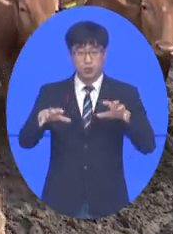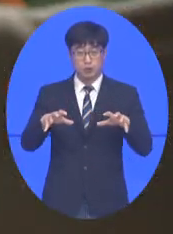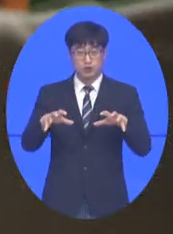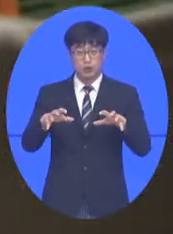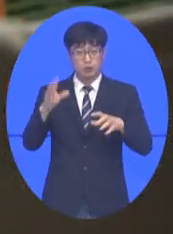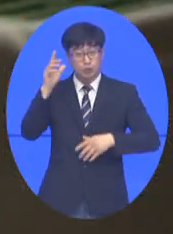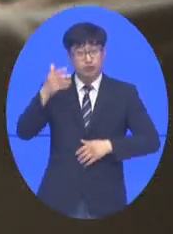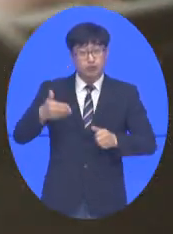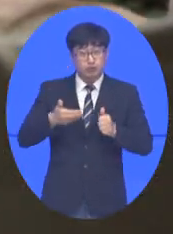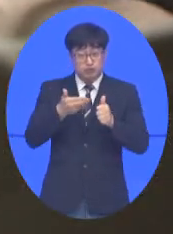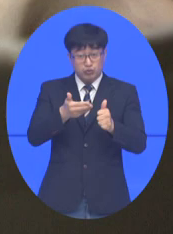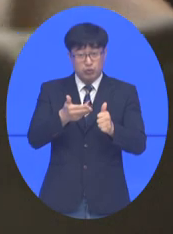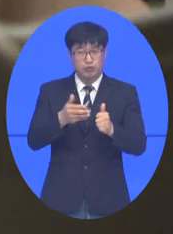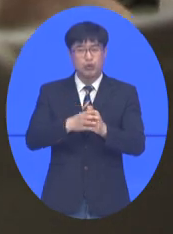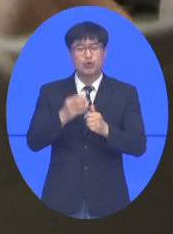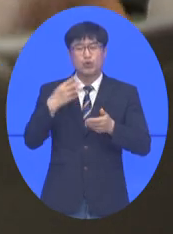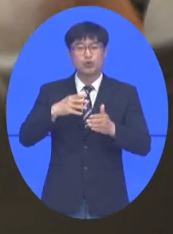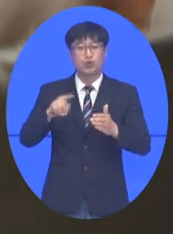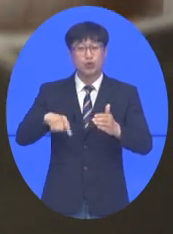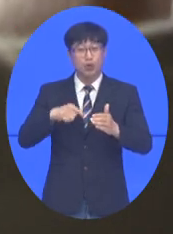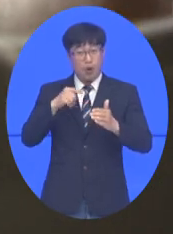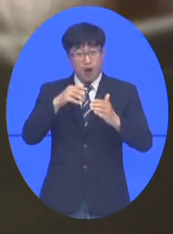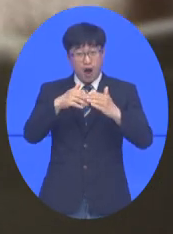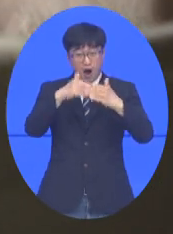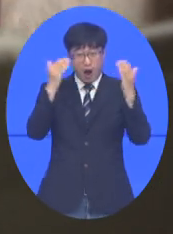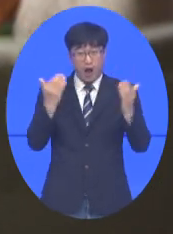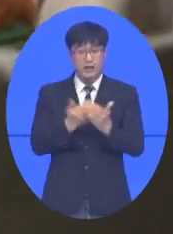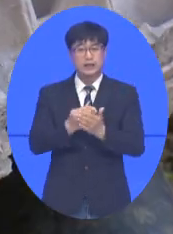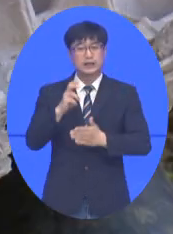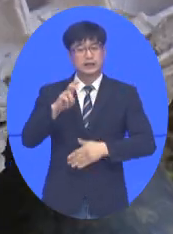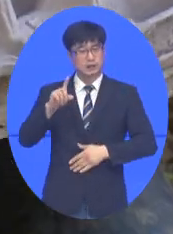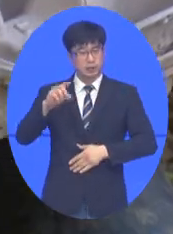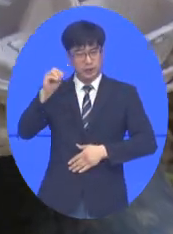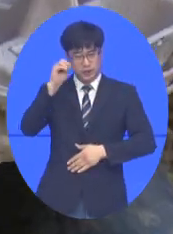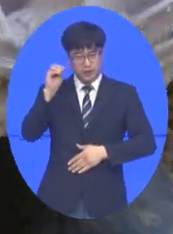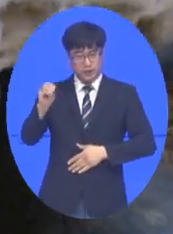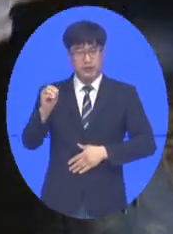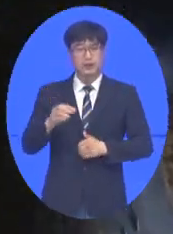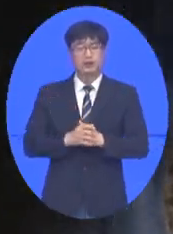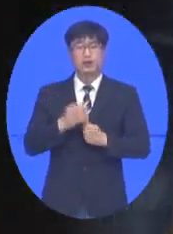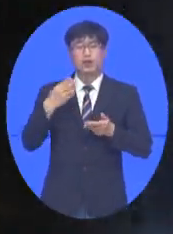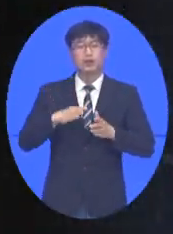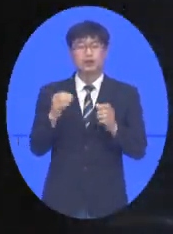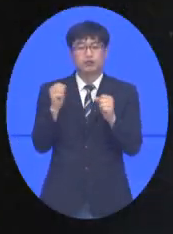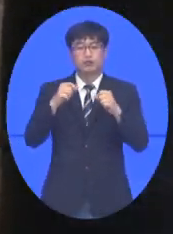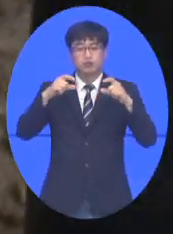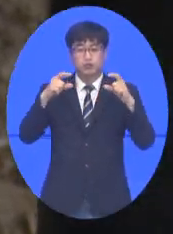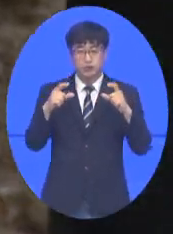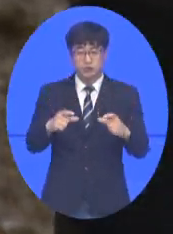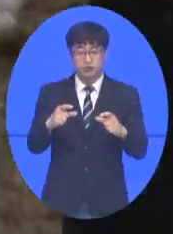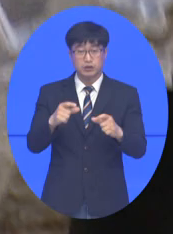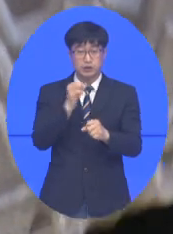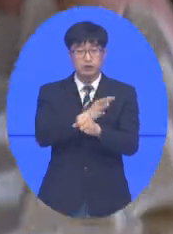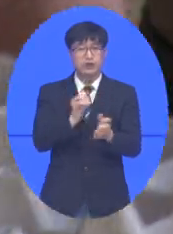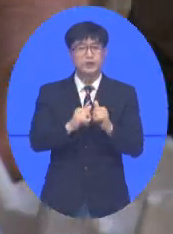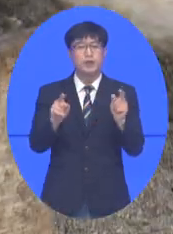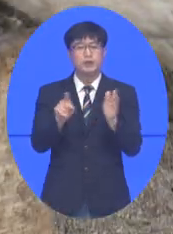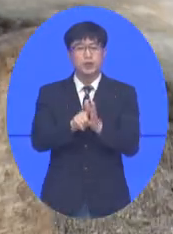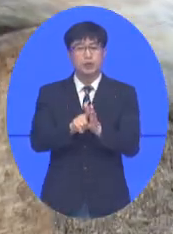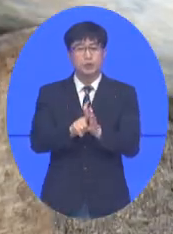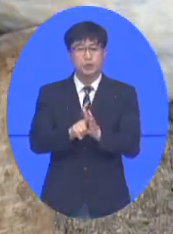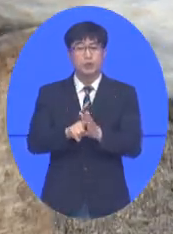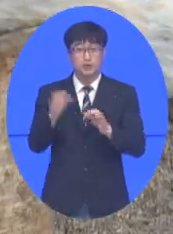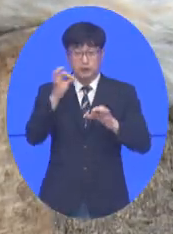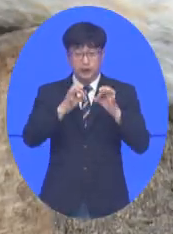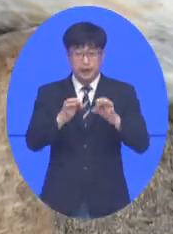규모는 도 전체의 약 21%를 차지하고 있습니다. 경기도는 북부 지역 소비자가 믿고 찾는 안전한